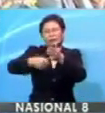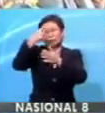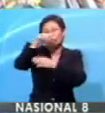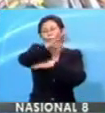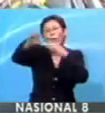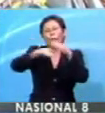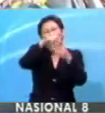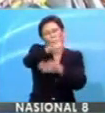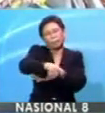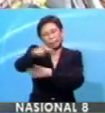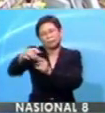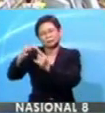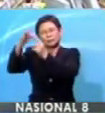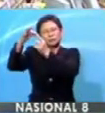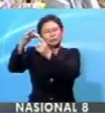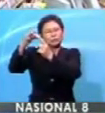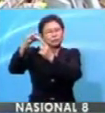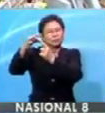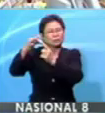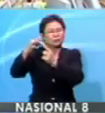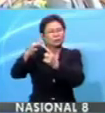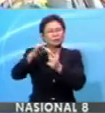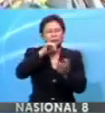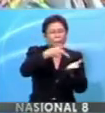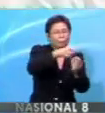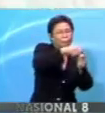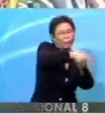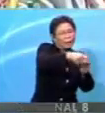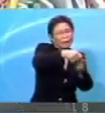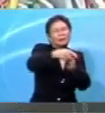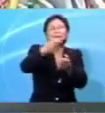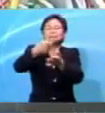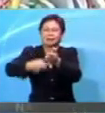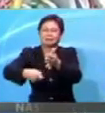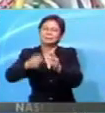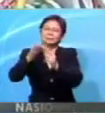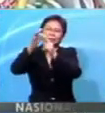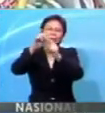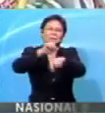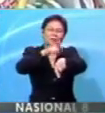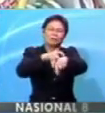public especially thosees pay income ta i